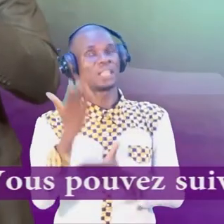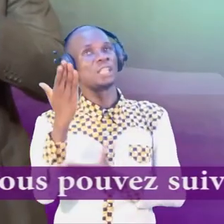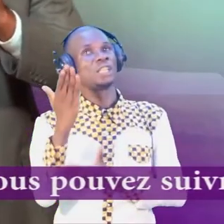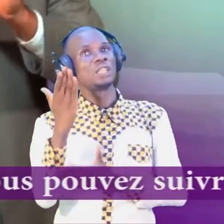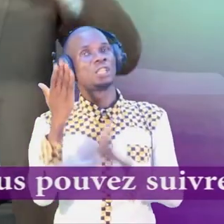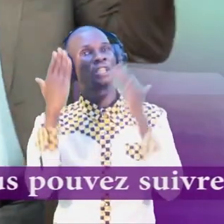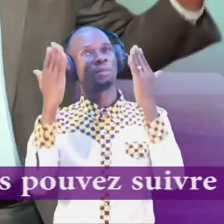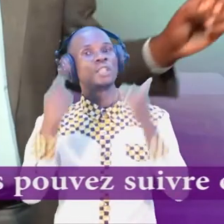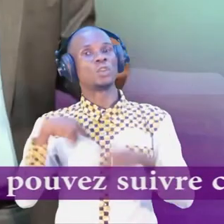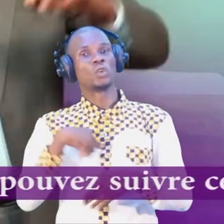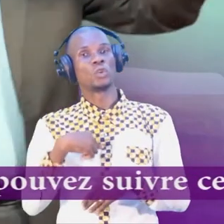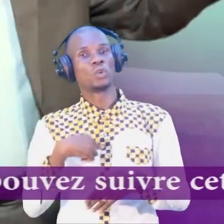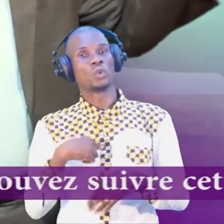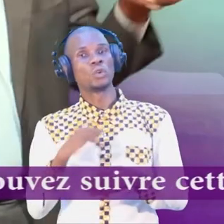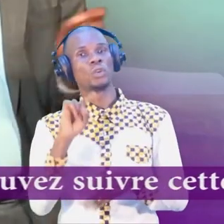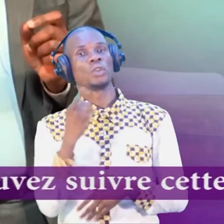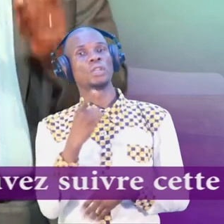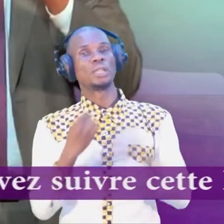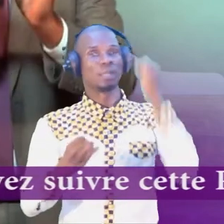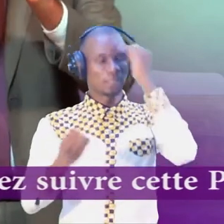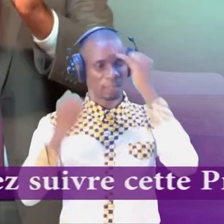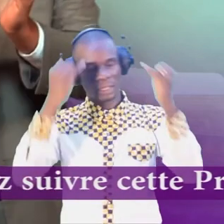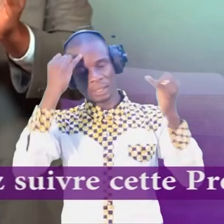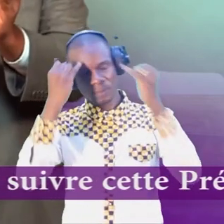inaweza kuchochea hisia mbaya.